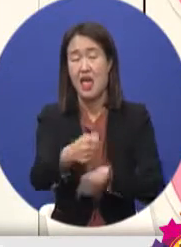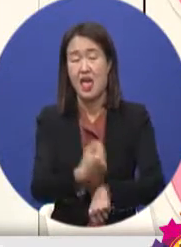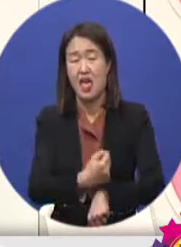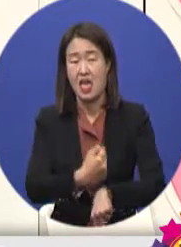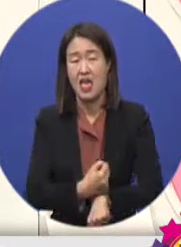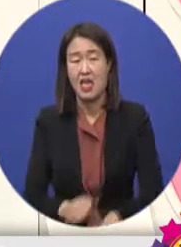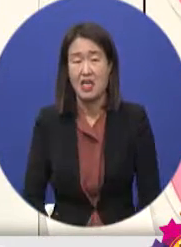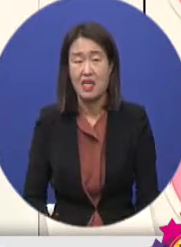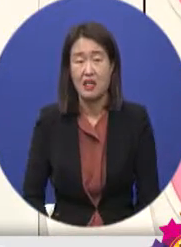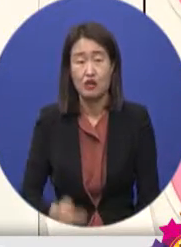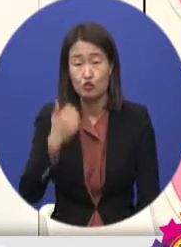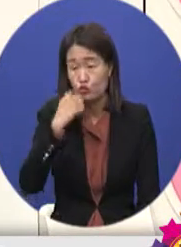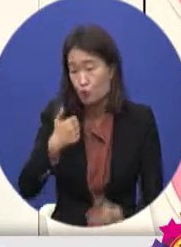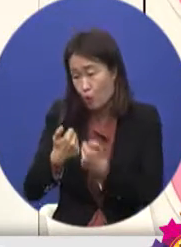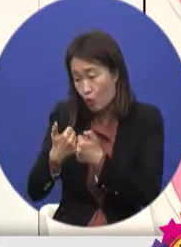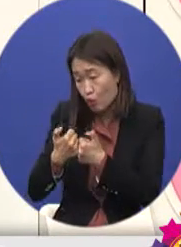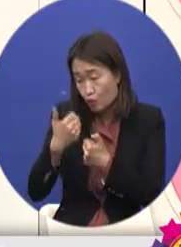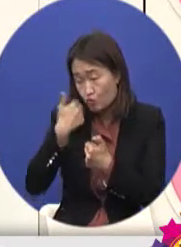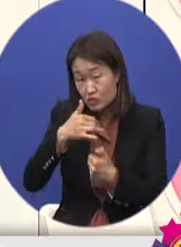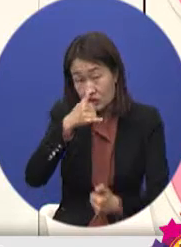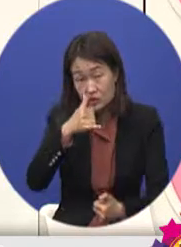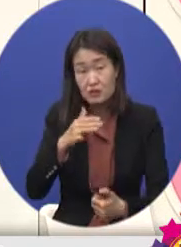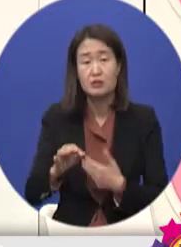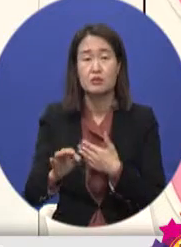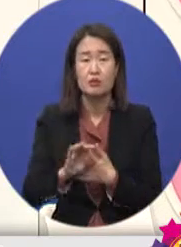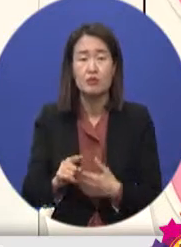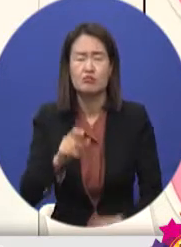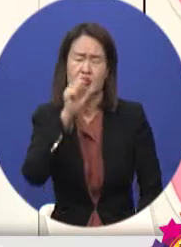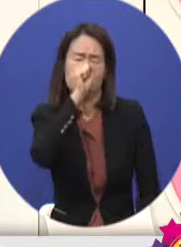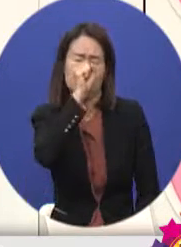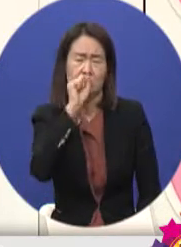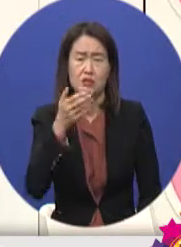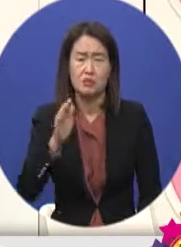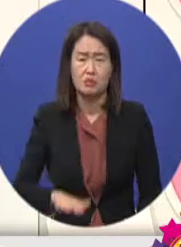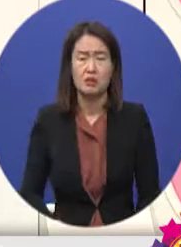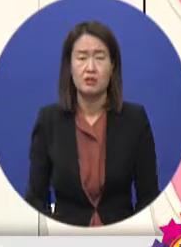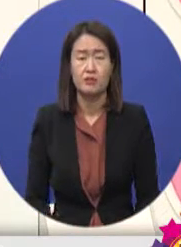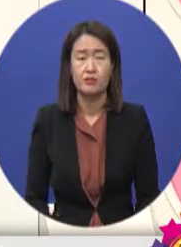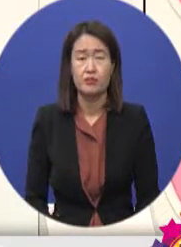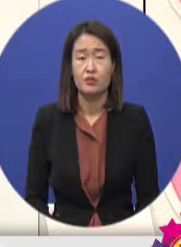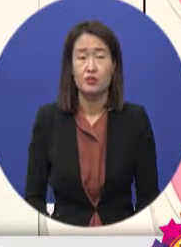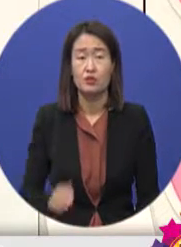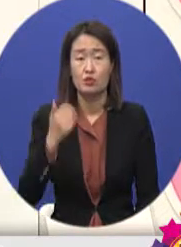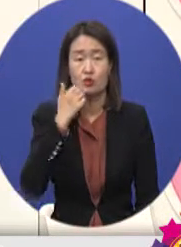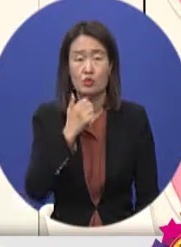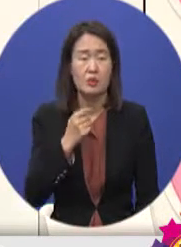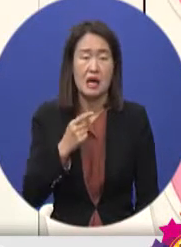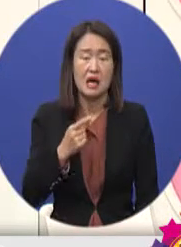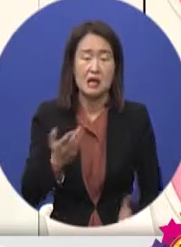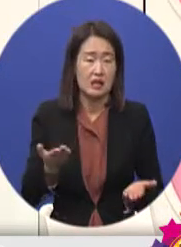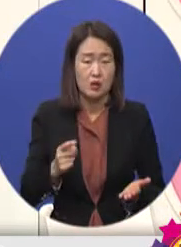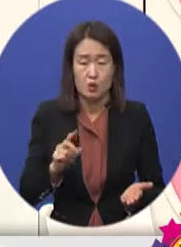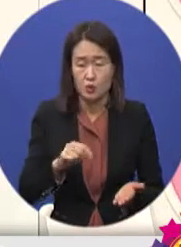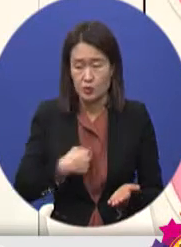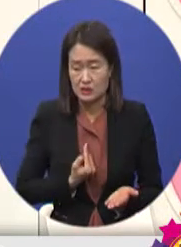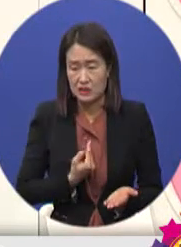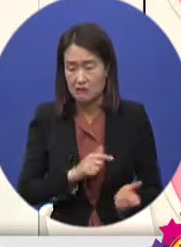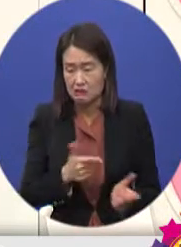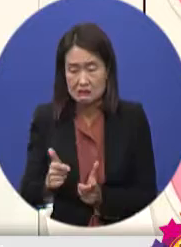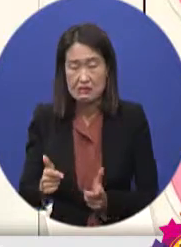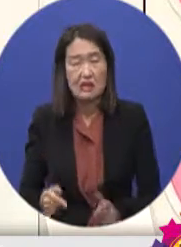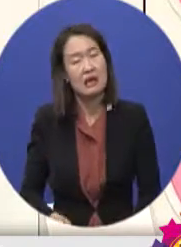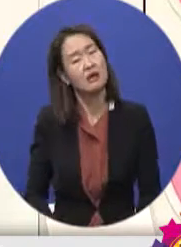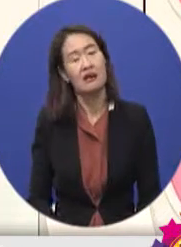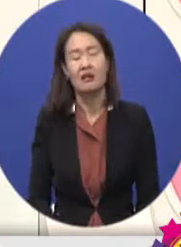근데 누가 이렇게 의논할 사람이 있으면 좀 좋을 텐데. 그렇지. 예, 큰 일을 막 혼자 이렇게 하니까